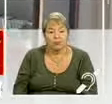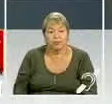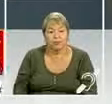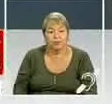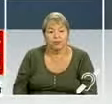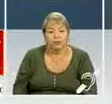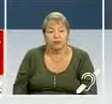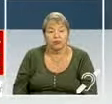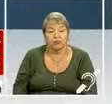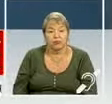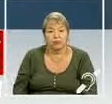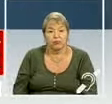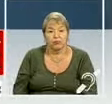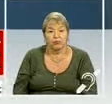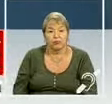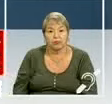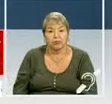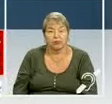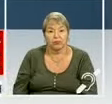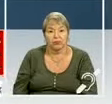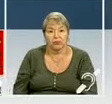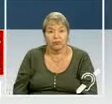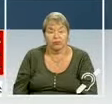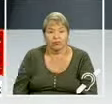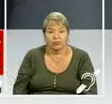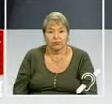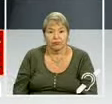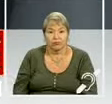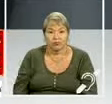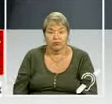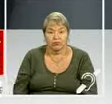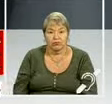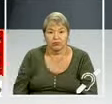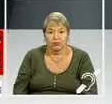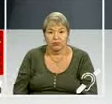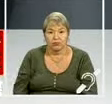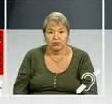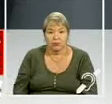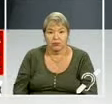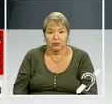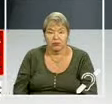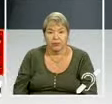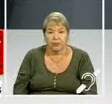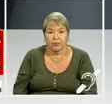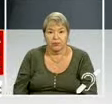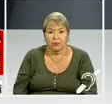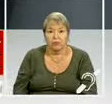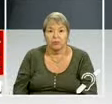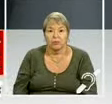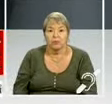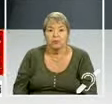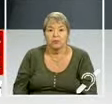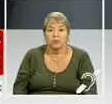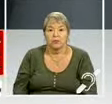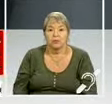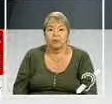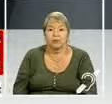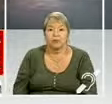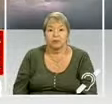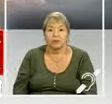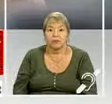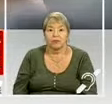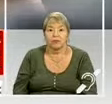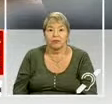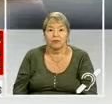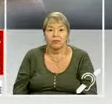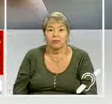Cei care utilizează dispozitive medicale, familiile cu minim 3 copii și familiile